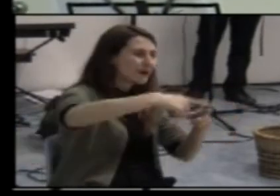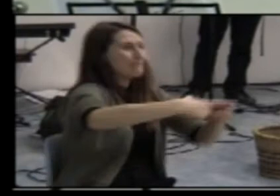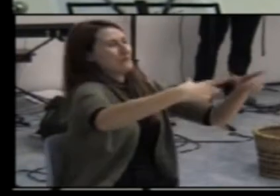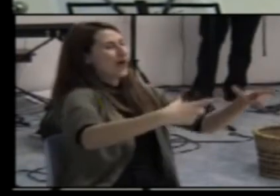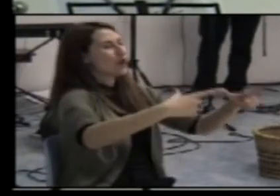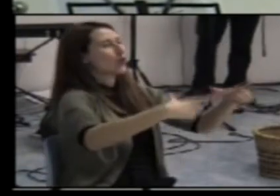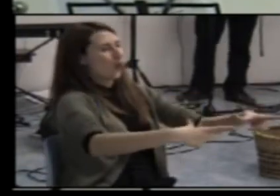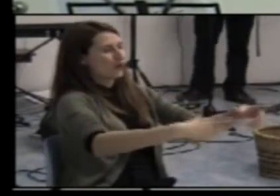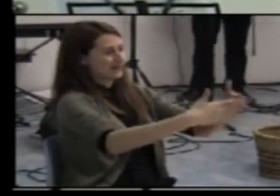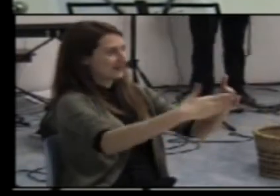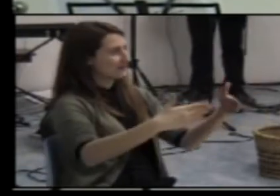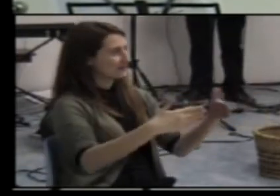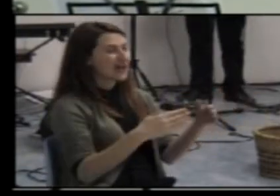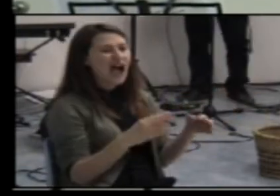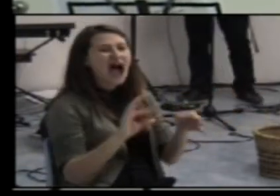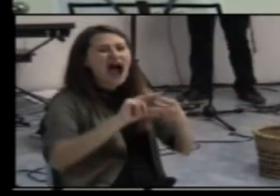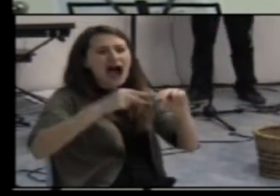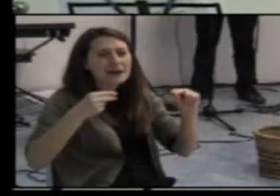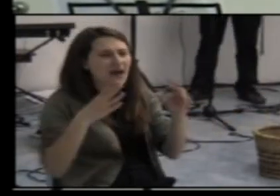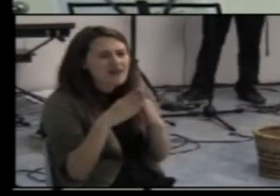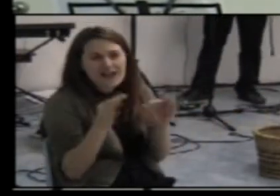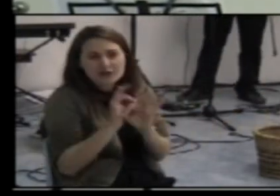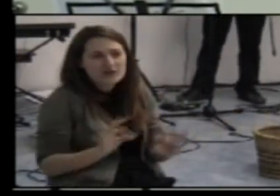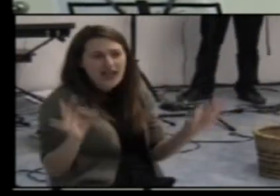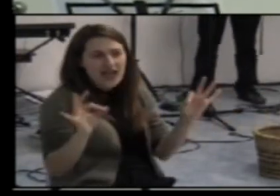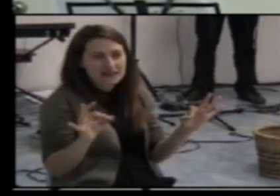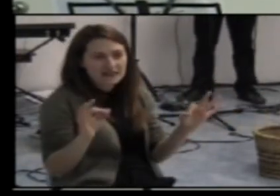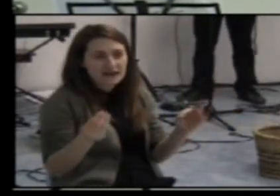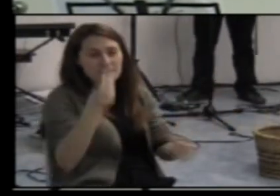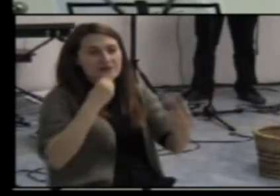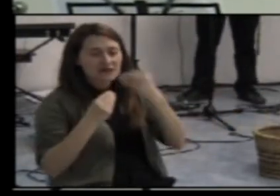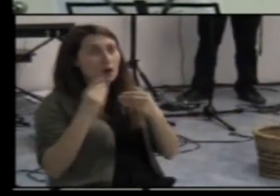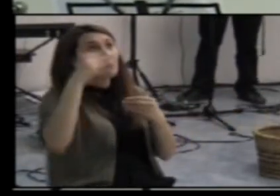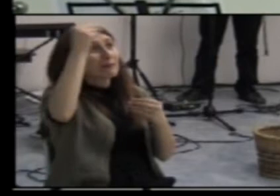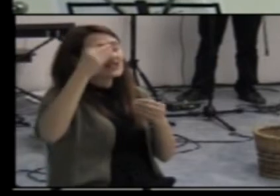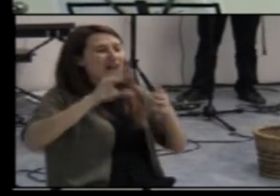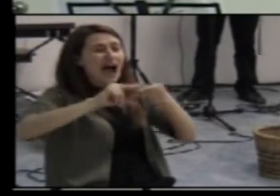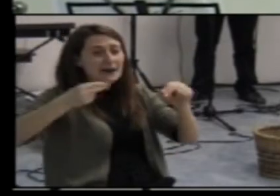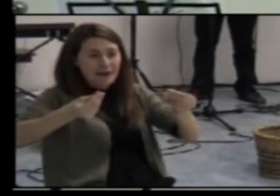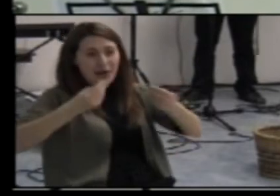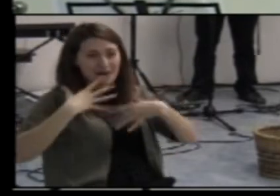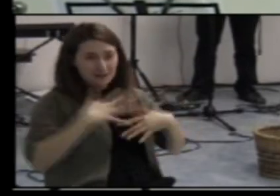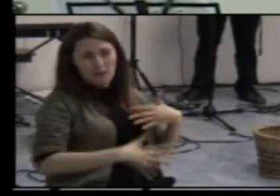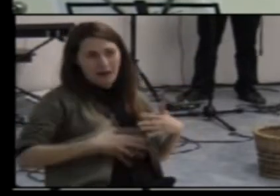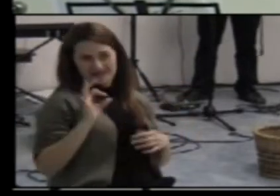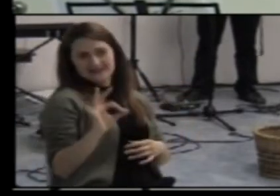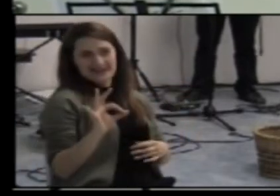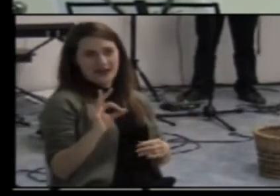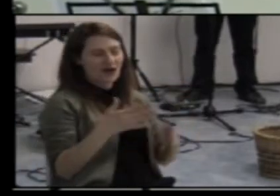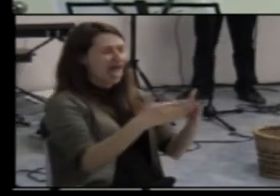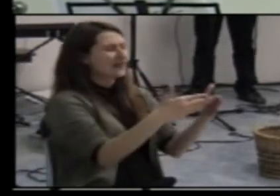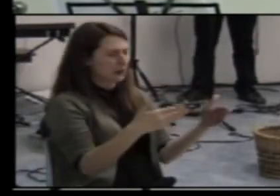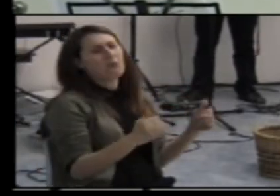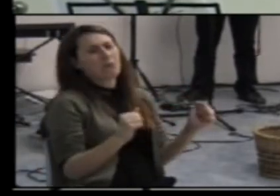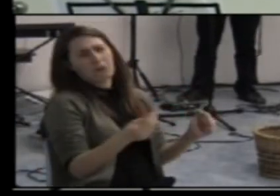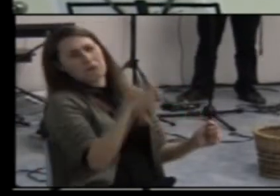Insomma, caramella non mi ha fatto niente. Ne ho già mangiate un po', ma ha fatto niente. Ma quasi quasi, sto bel pezzo di tiramisù,